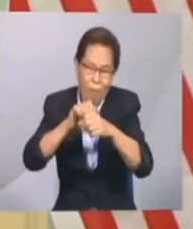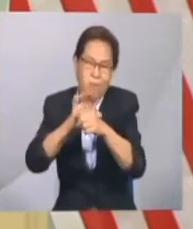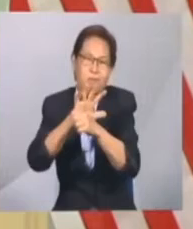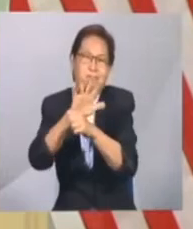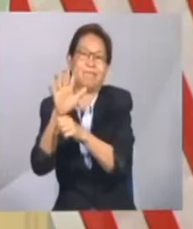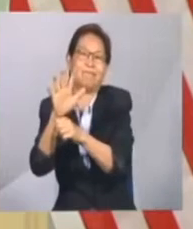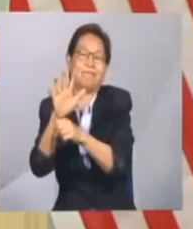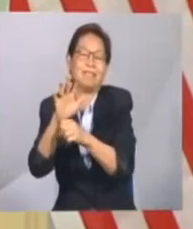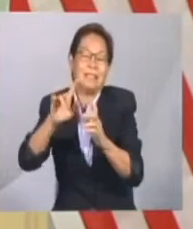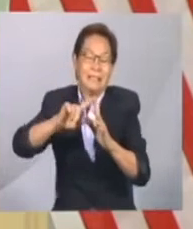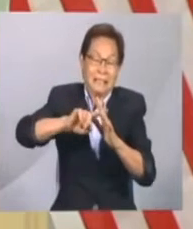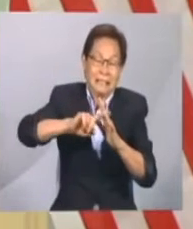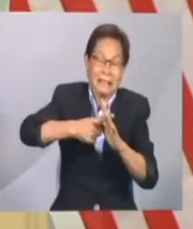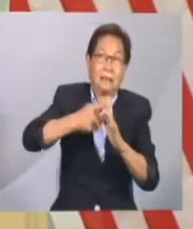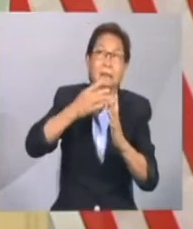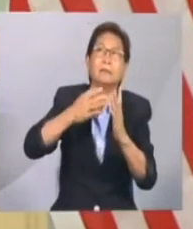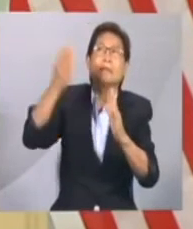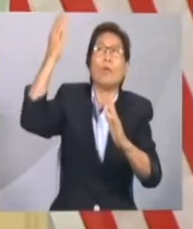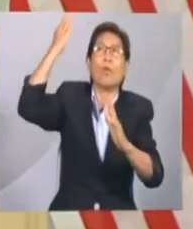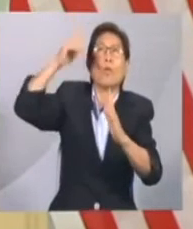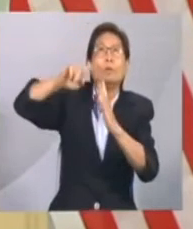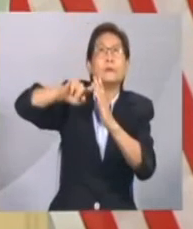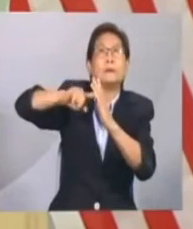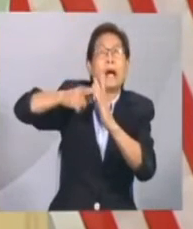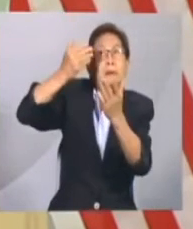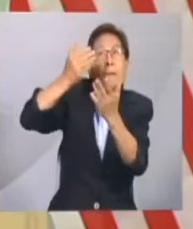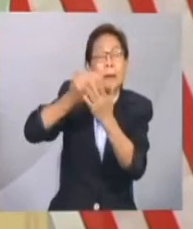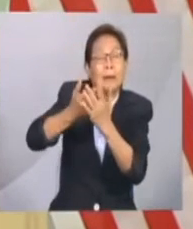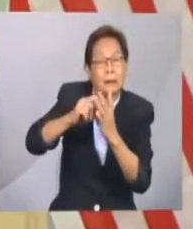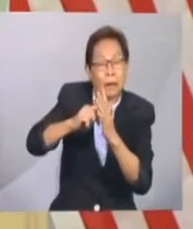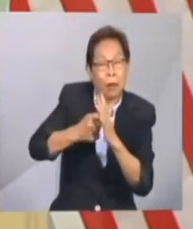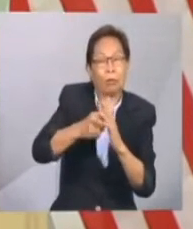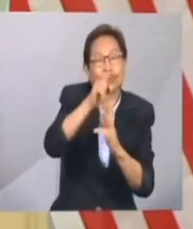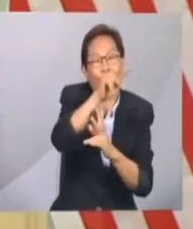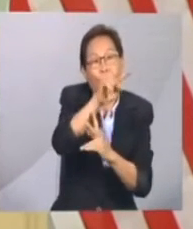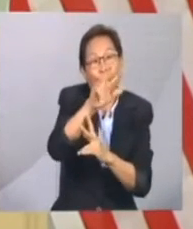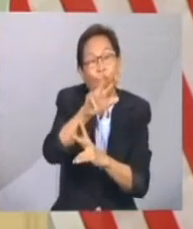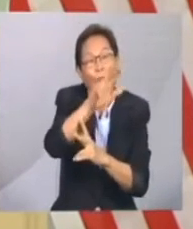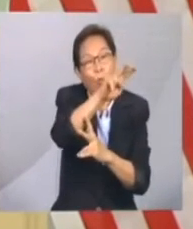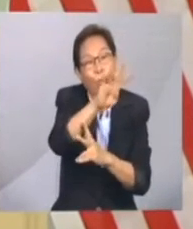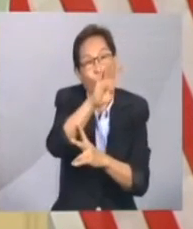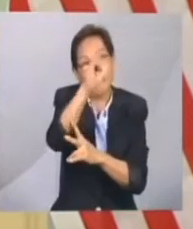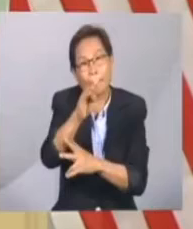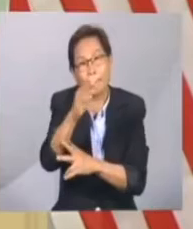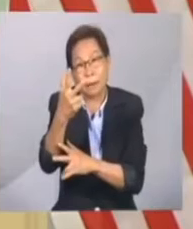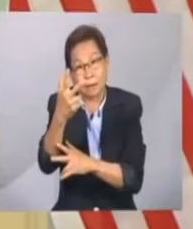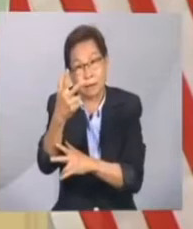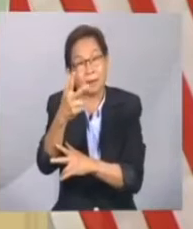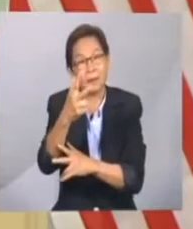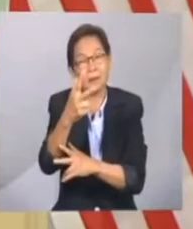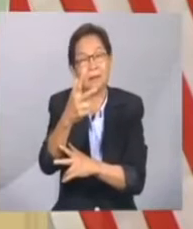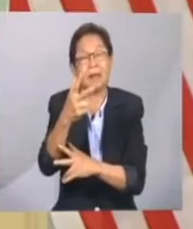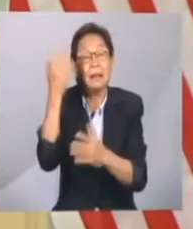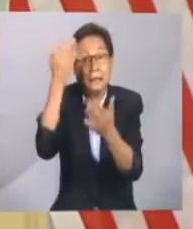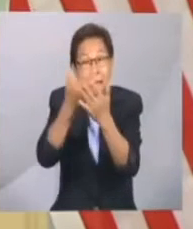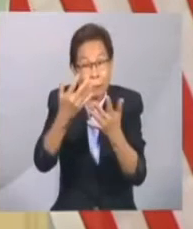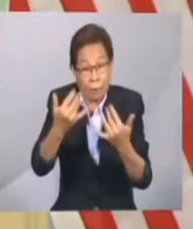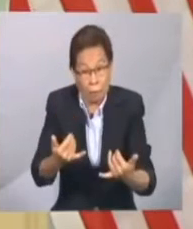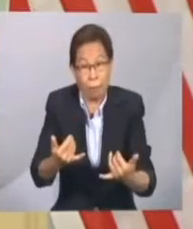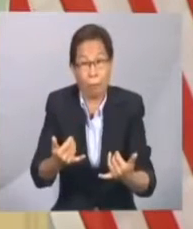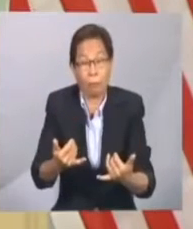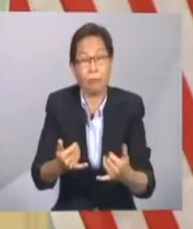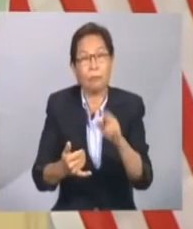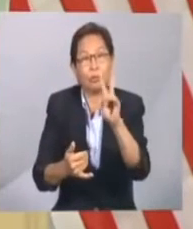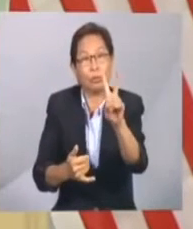Semenjak mula beroperasi, mulai 24 Mac 2020, setakat ini